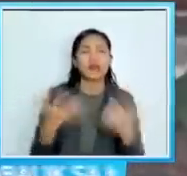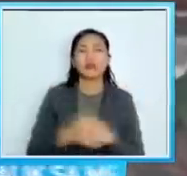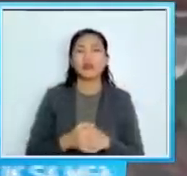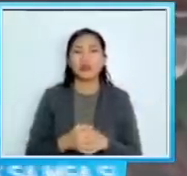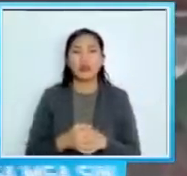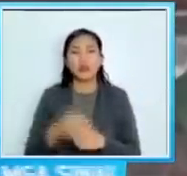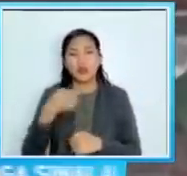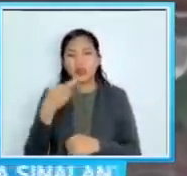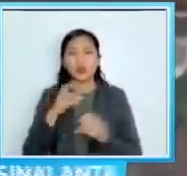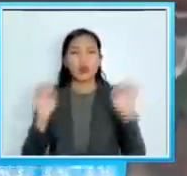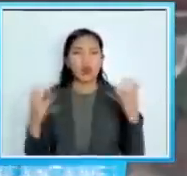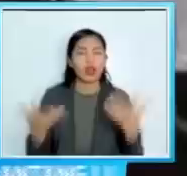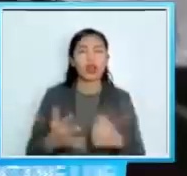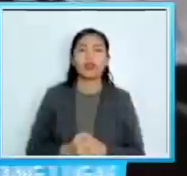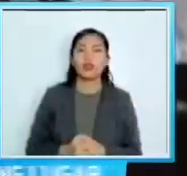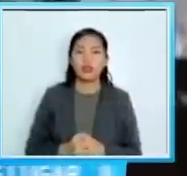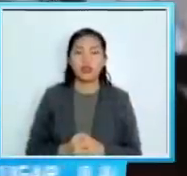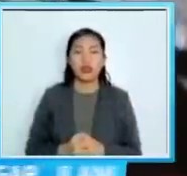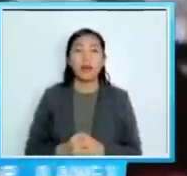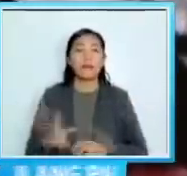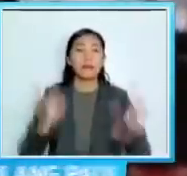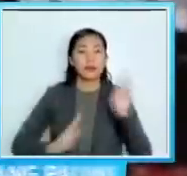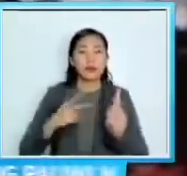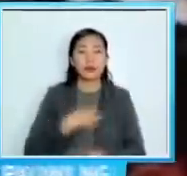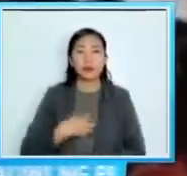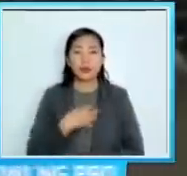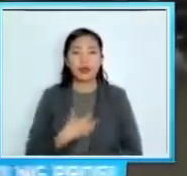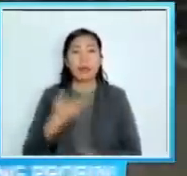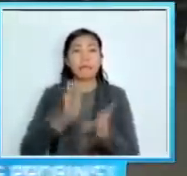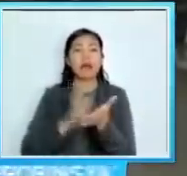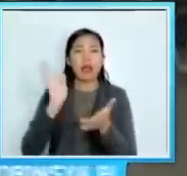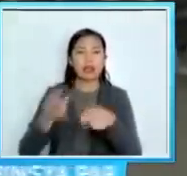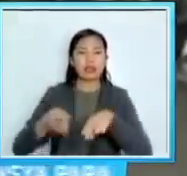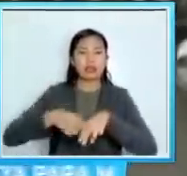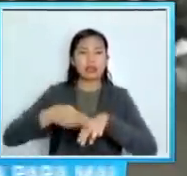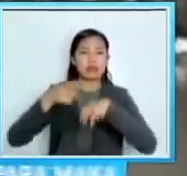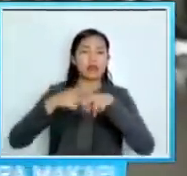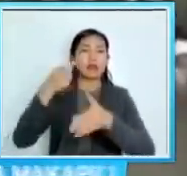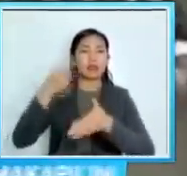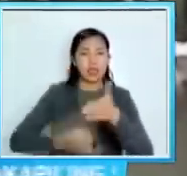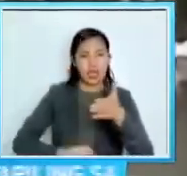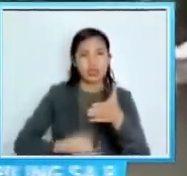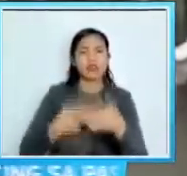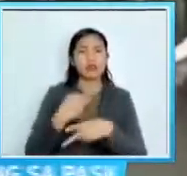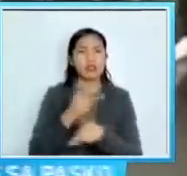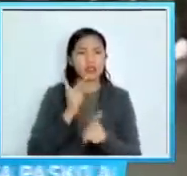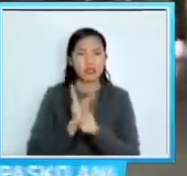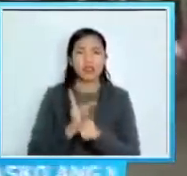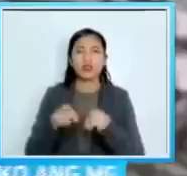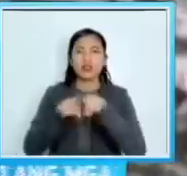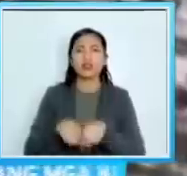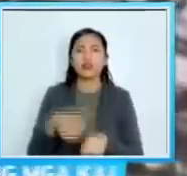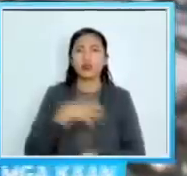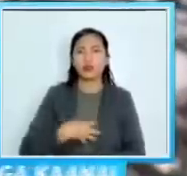Inireklamo naman ng ilang residente sa Sipalay City ang pagtaas ng presyo ng mga pangunahing bilihin. Kasama din sa mga hinaing nila ang matagal na power